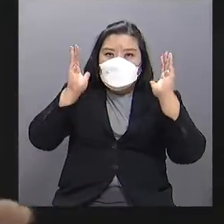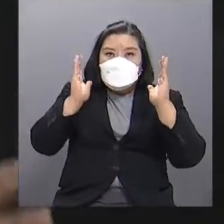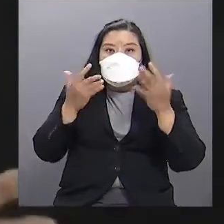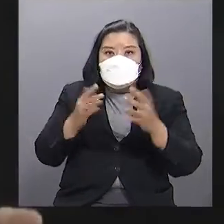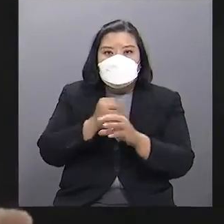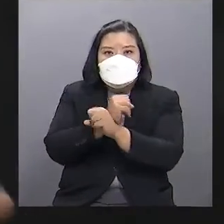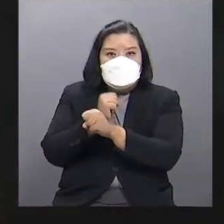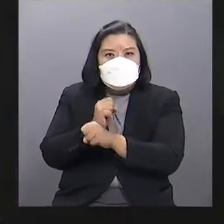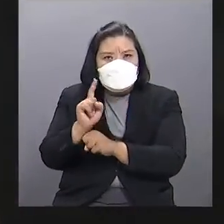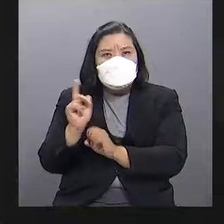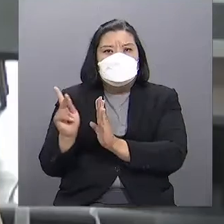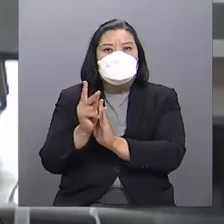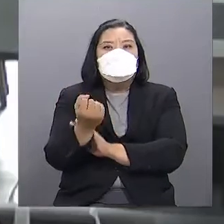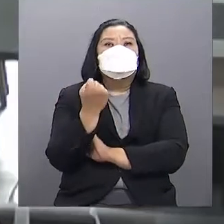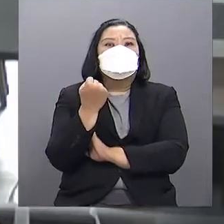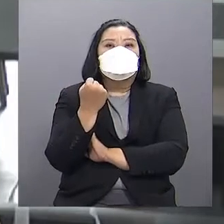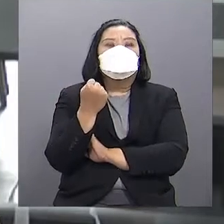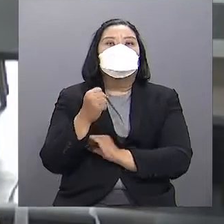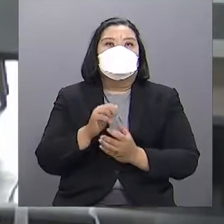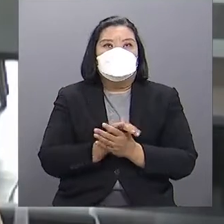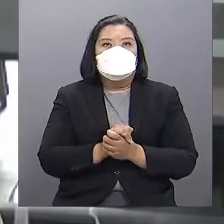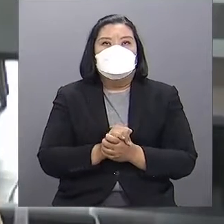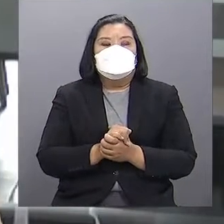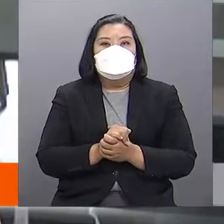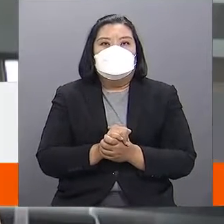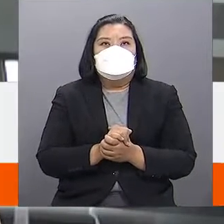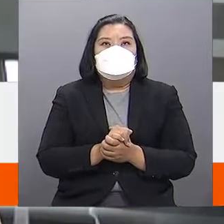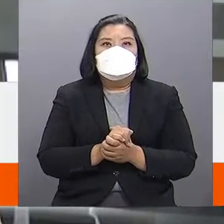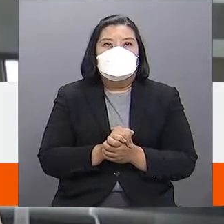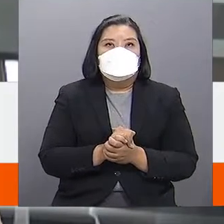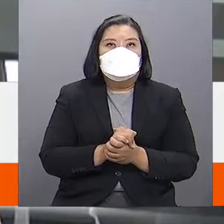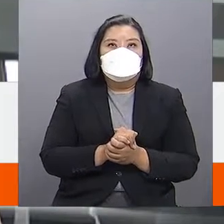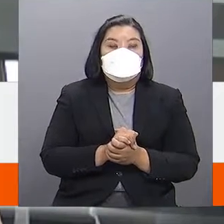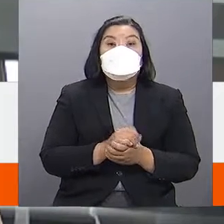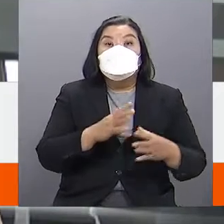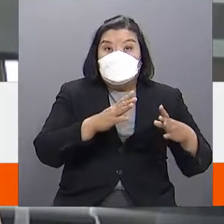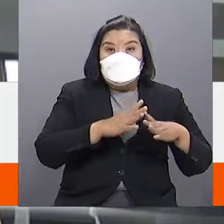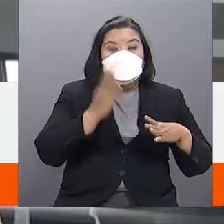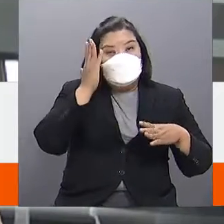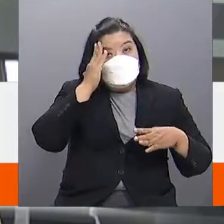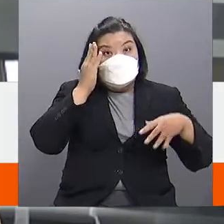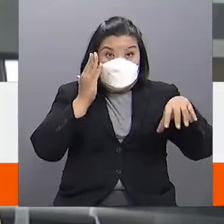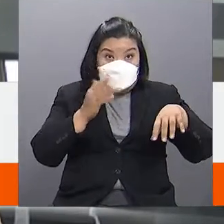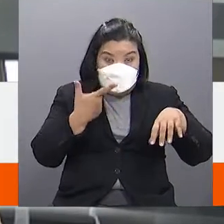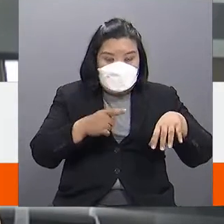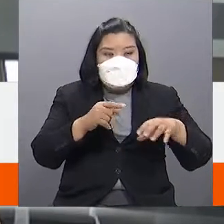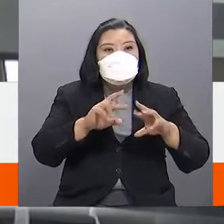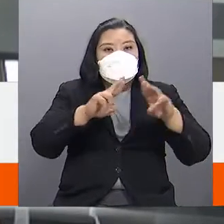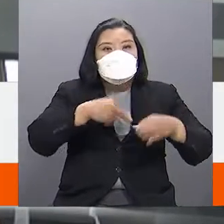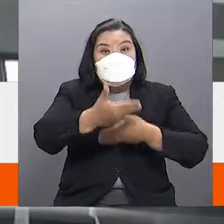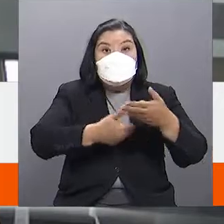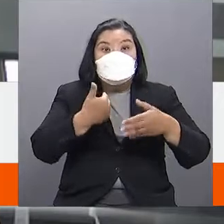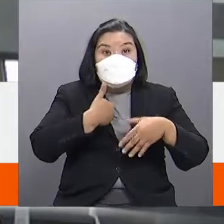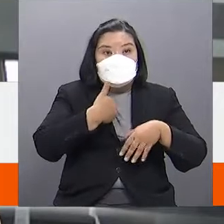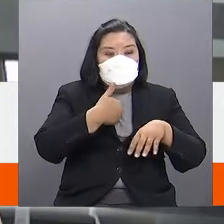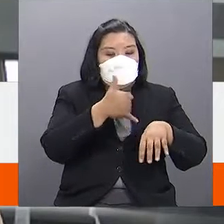ค่ะ ทำงานอยู่ที่เดียวกับที่พักอันนี้ก็จะอยู่ในบริเวณนี้ไม่ออกมาข้างนอกแล้วกรณีที่มีแรงงาน